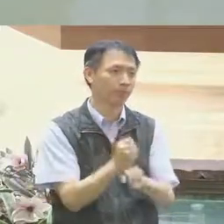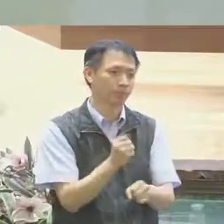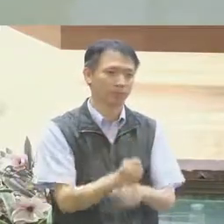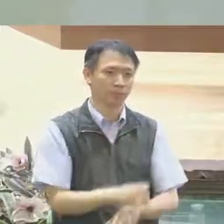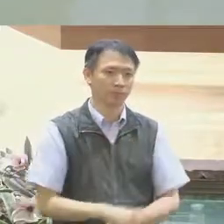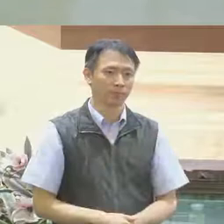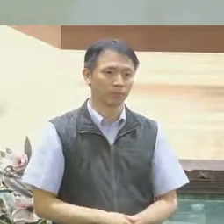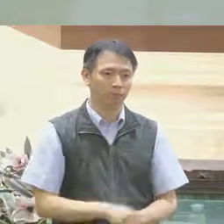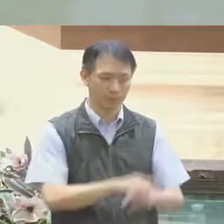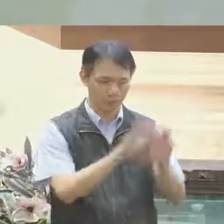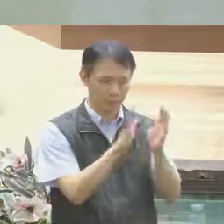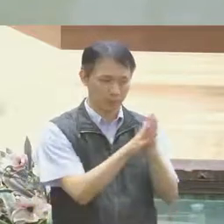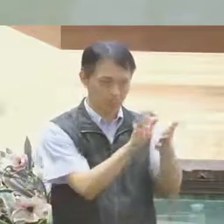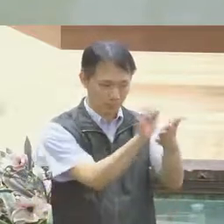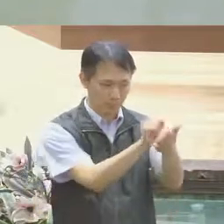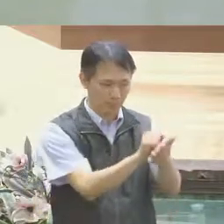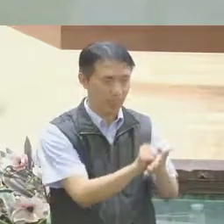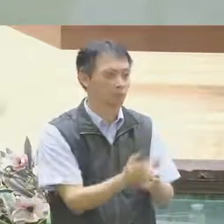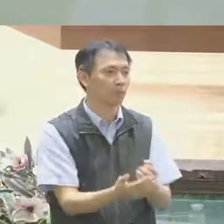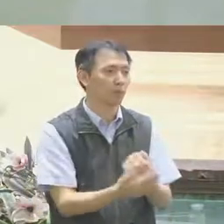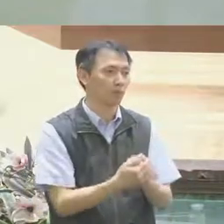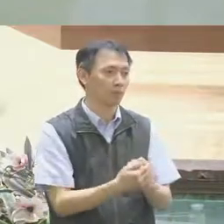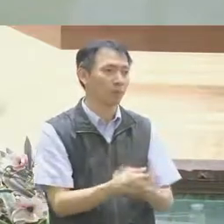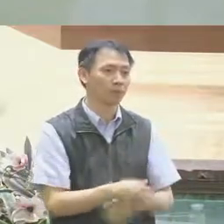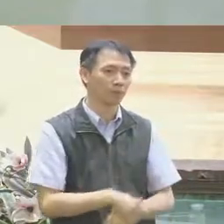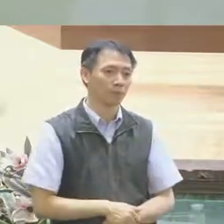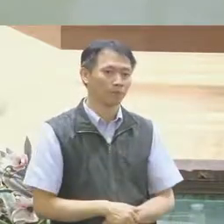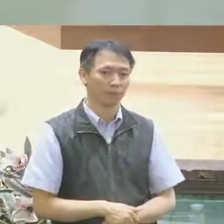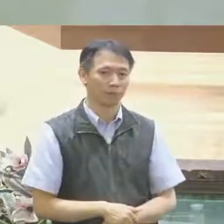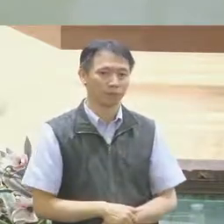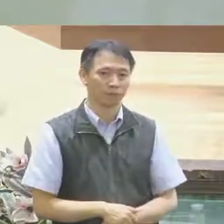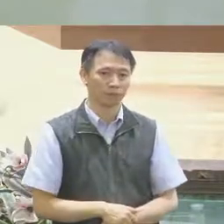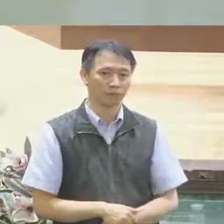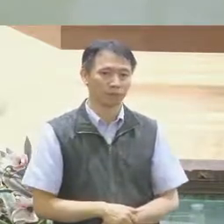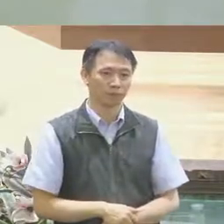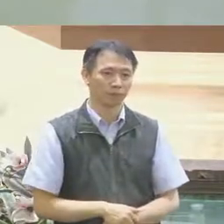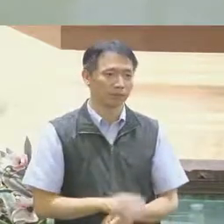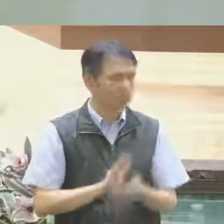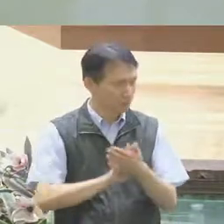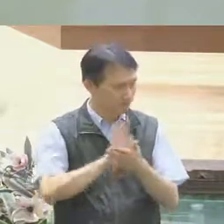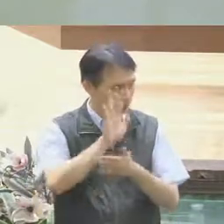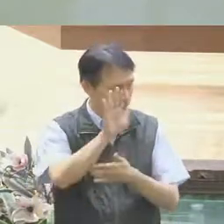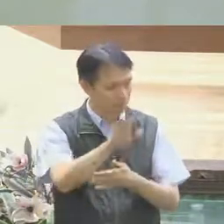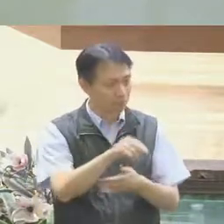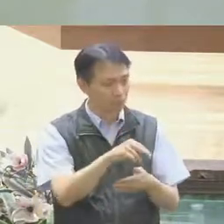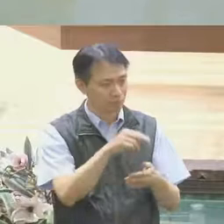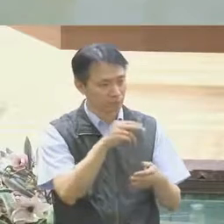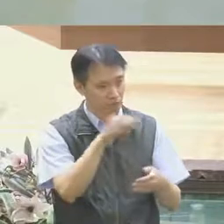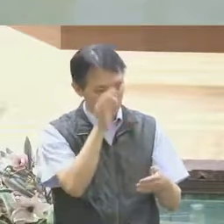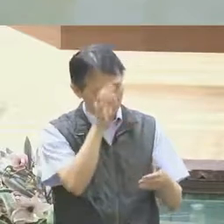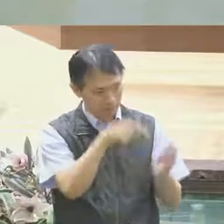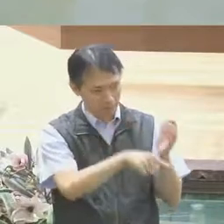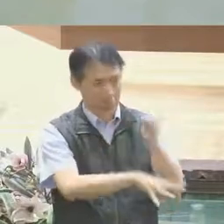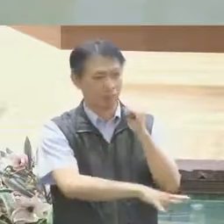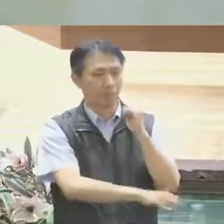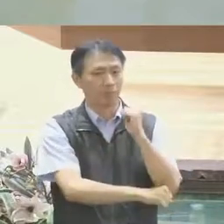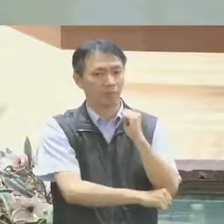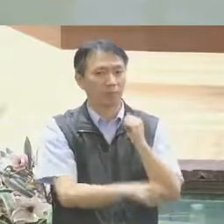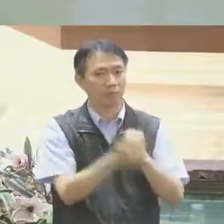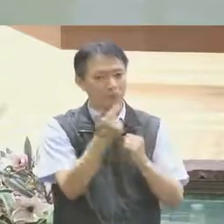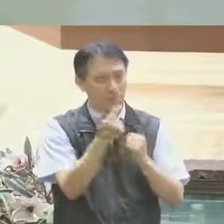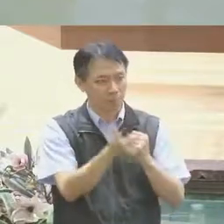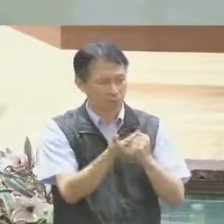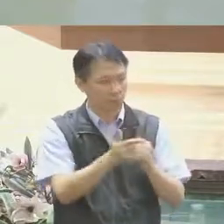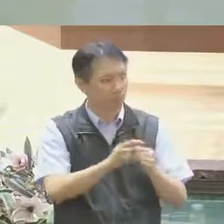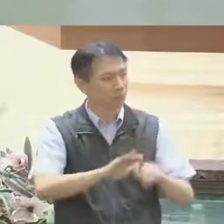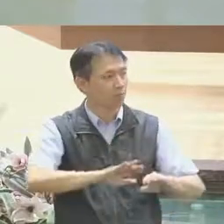些记录资料保存下来，可能才会看到有更多未来奠基在这些经验上持续的下一